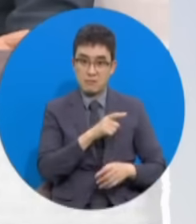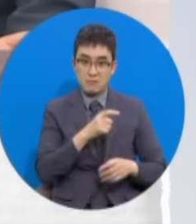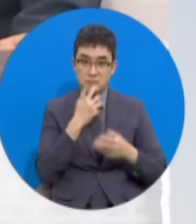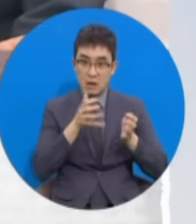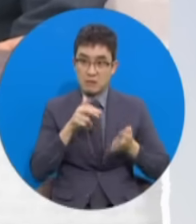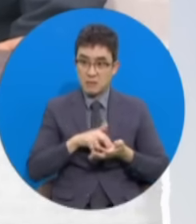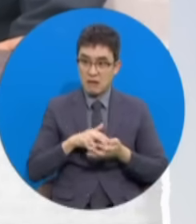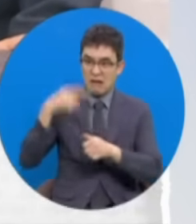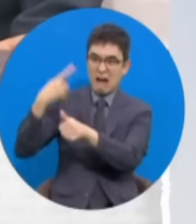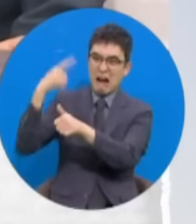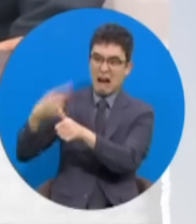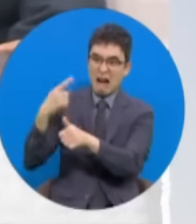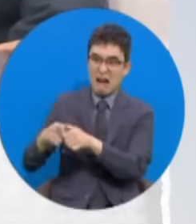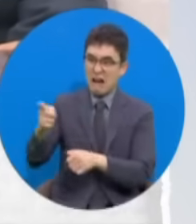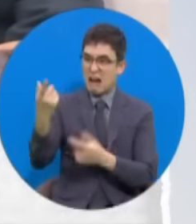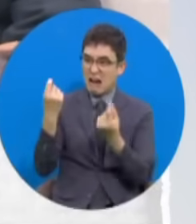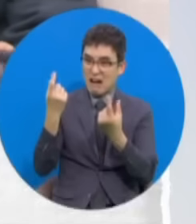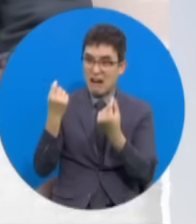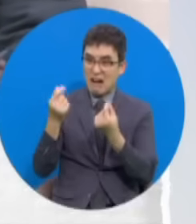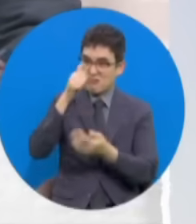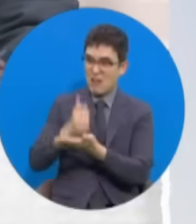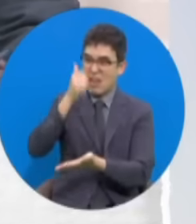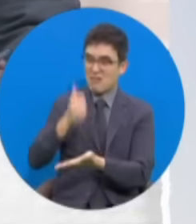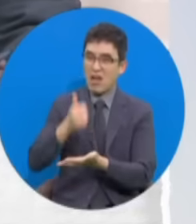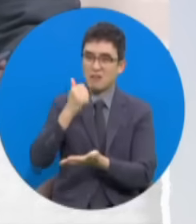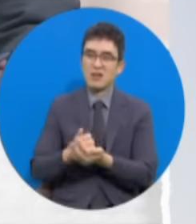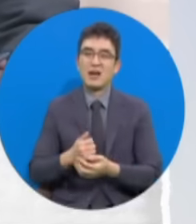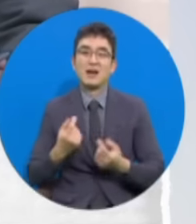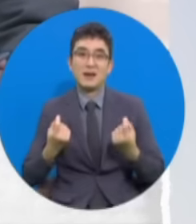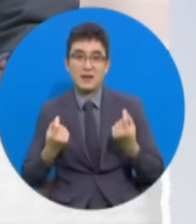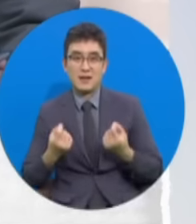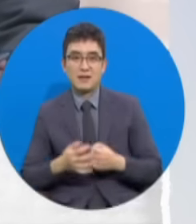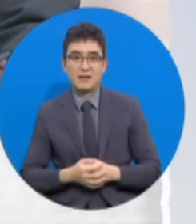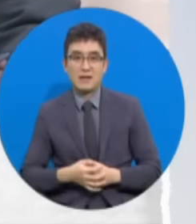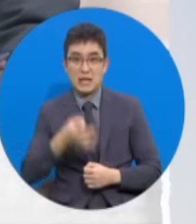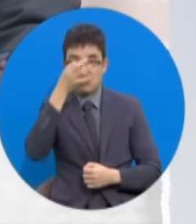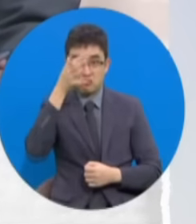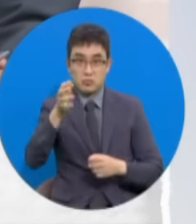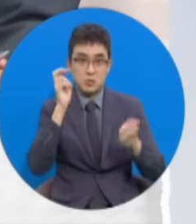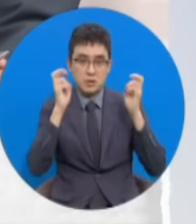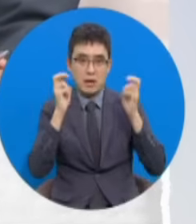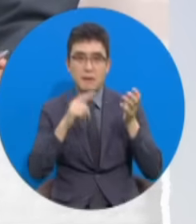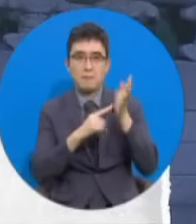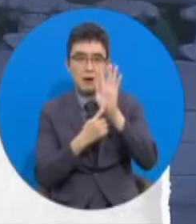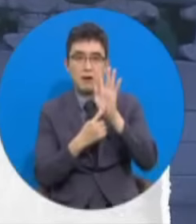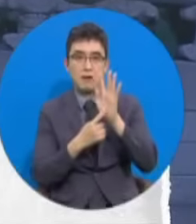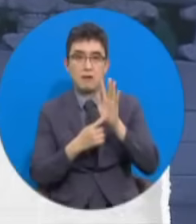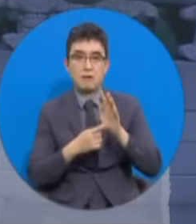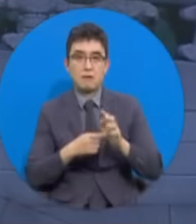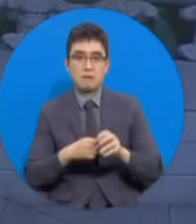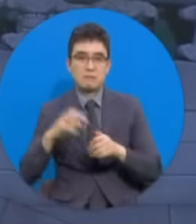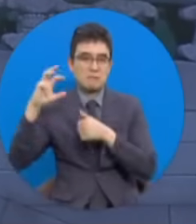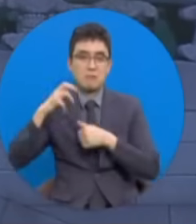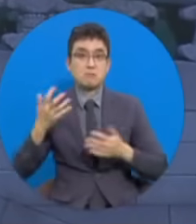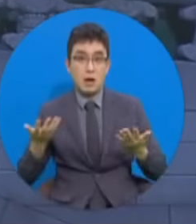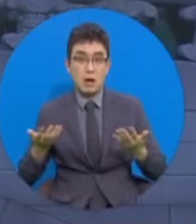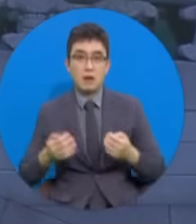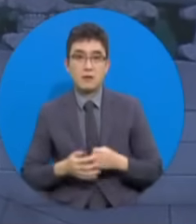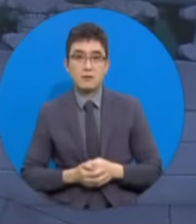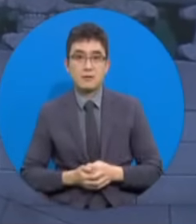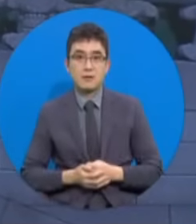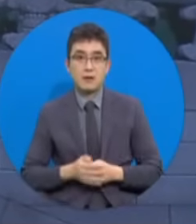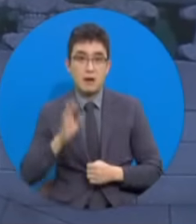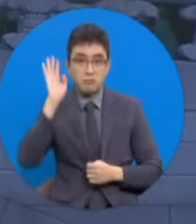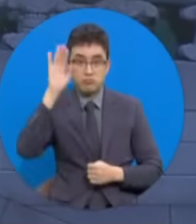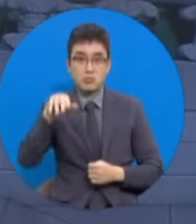이렇게 역공을 당했다는 게 문제가 있다고 보여지는 거예요. 기술업체가 나서서 외압은 없었다라고 밝혔습니다. 민주당은 믿으십니까? 그러면 우리 KDI에